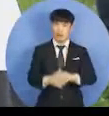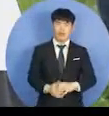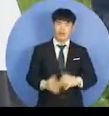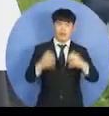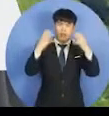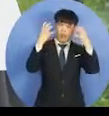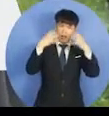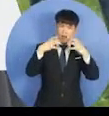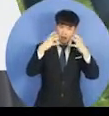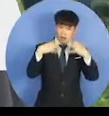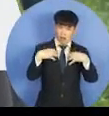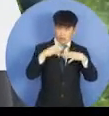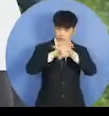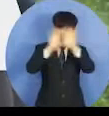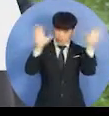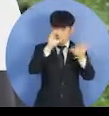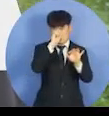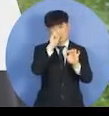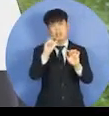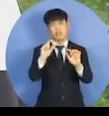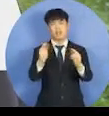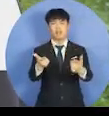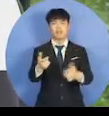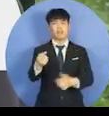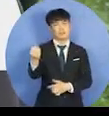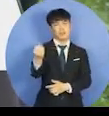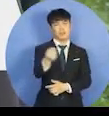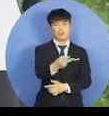금년에 날씨도 안 좋은데 이렇게